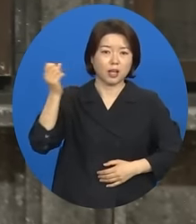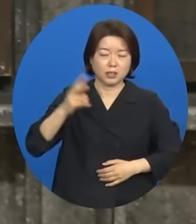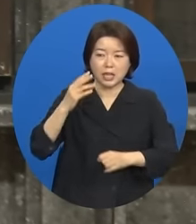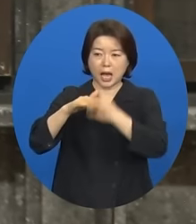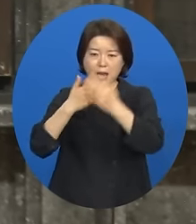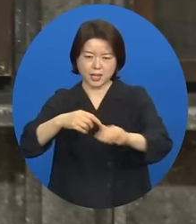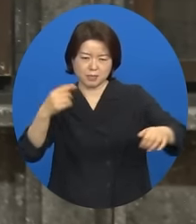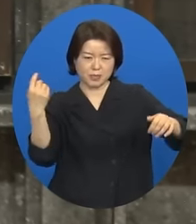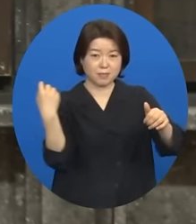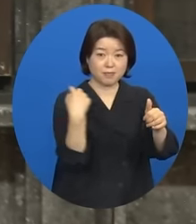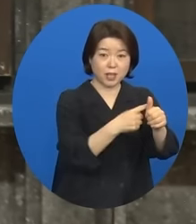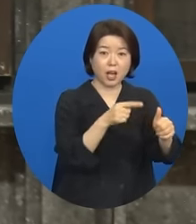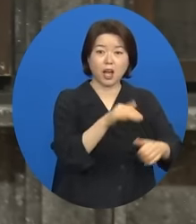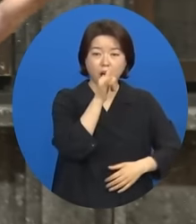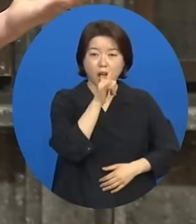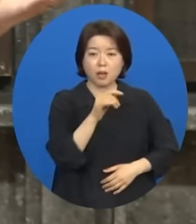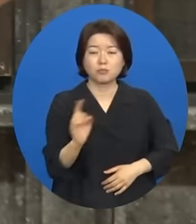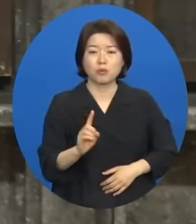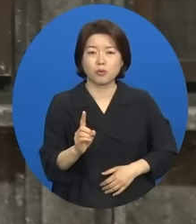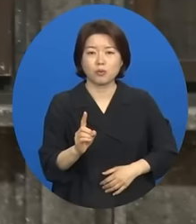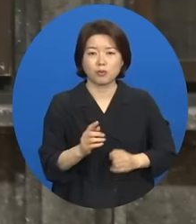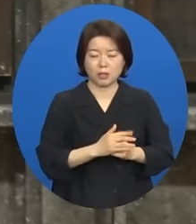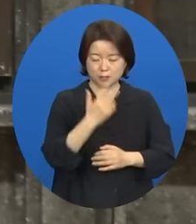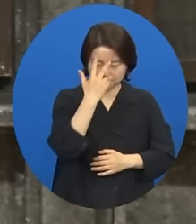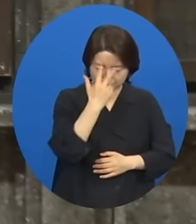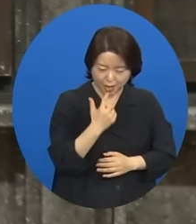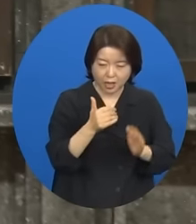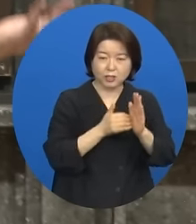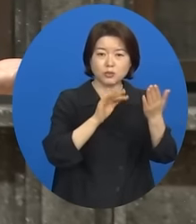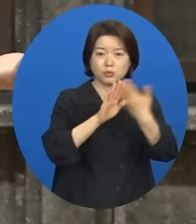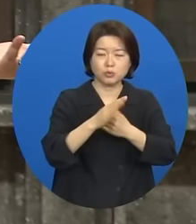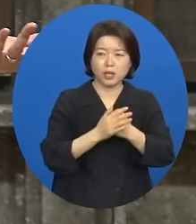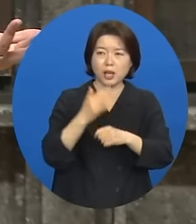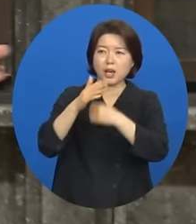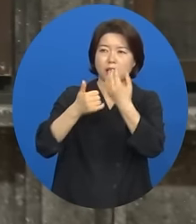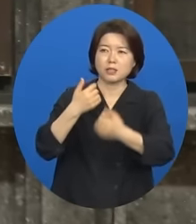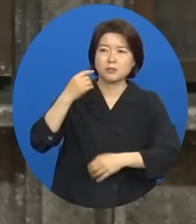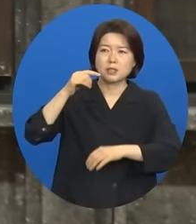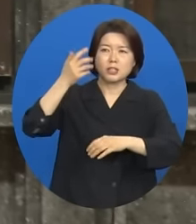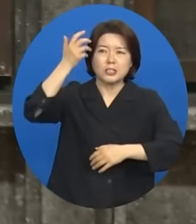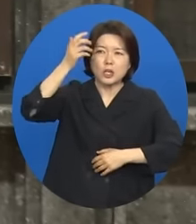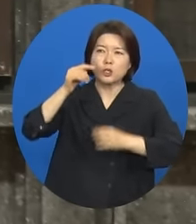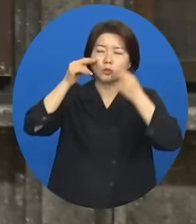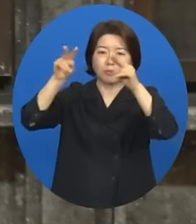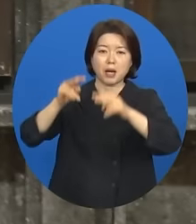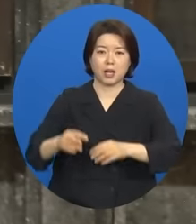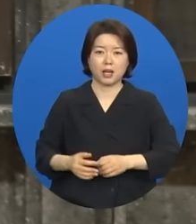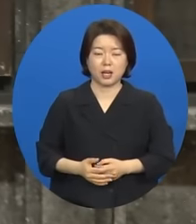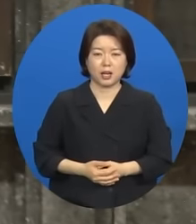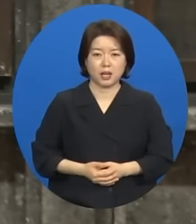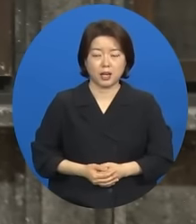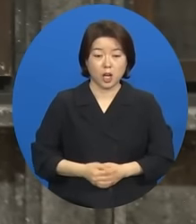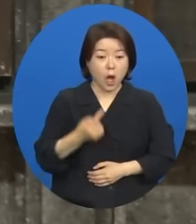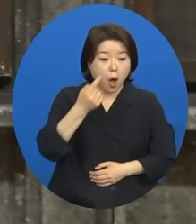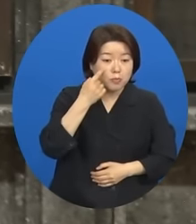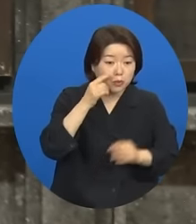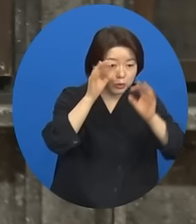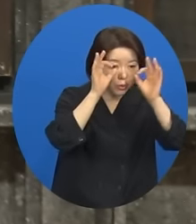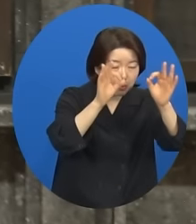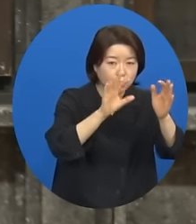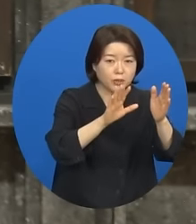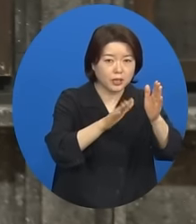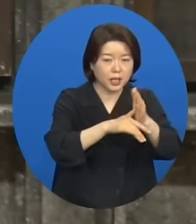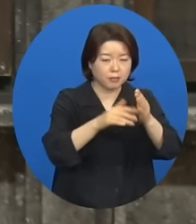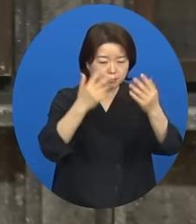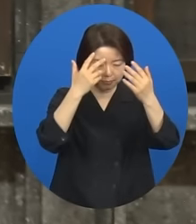보는 것으로만 살았던 바울이요 사울이죠. 보는 것으로만 살았던 눈을 탁 치고 볼 수 없게